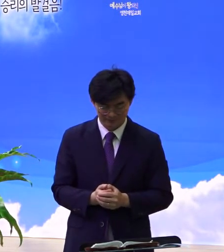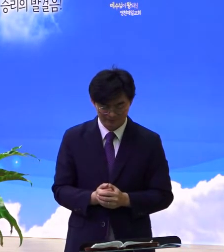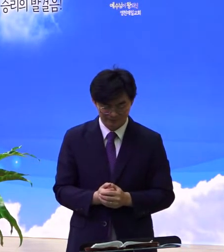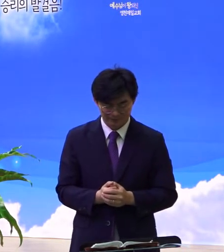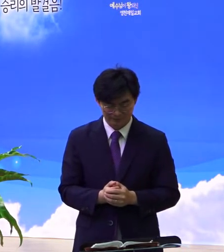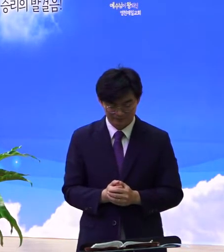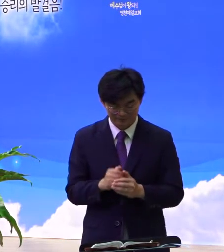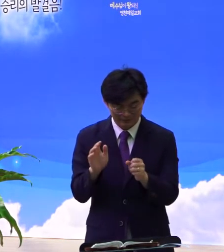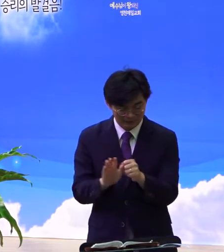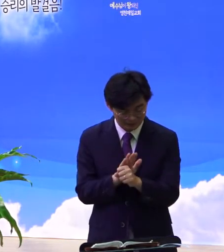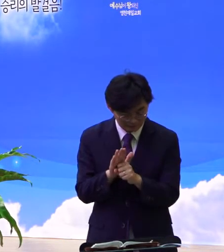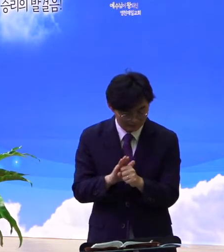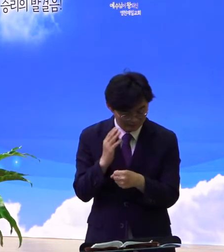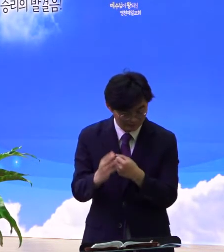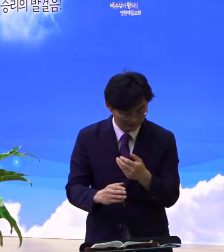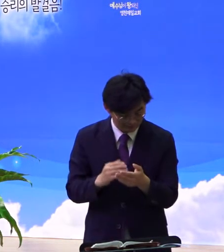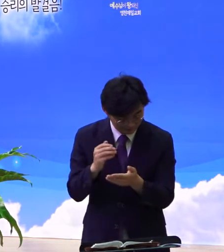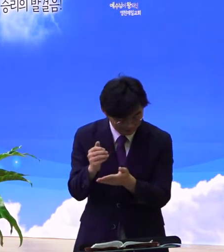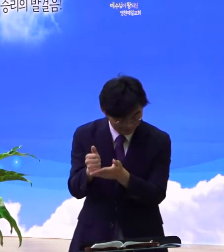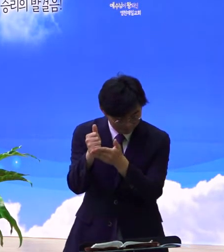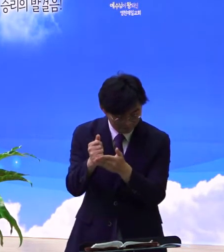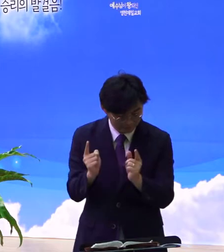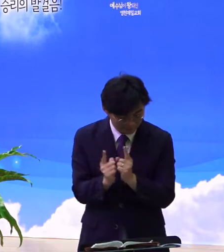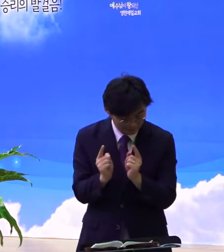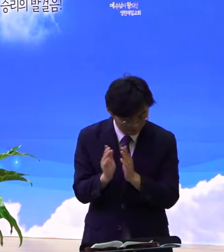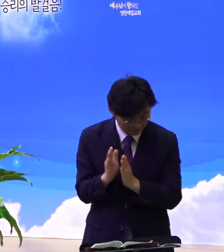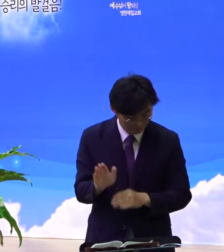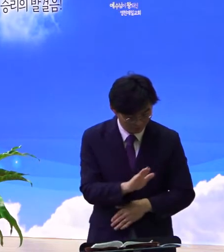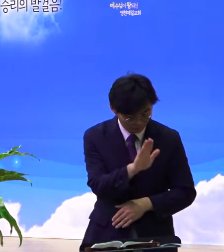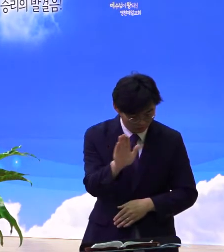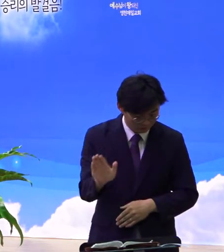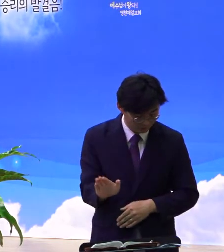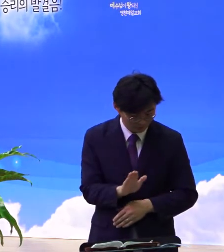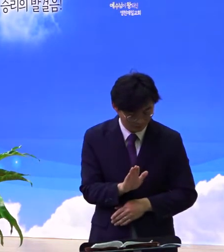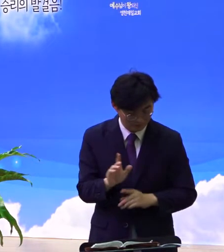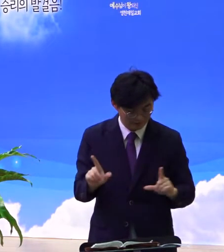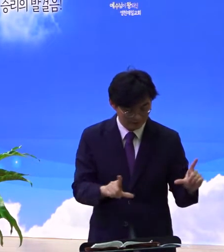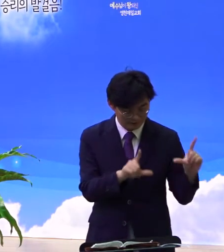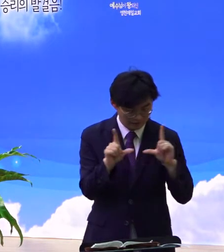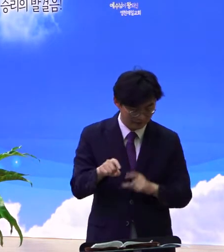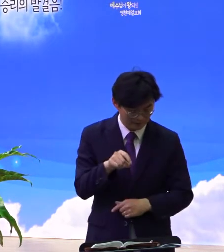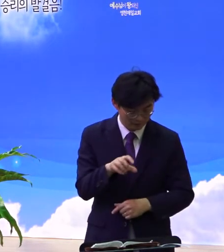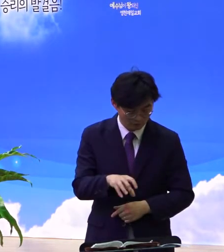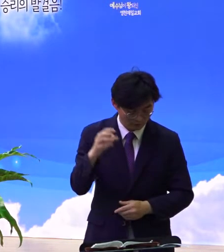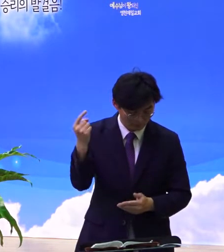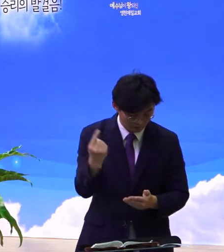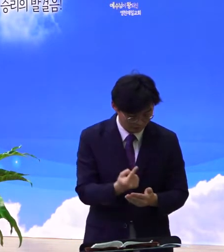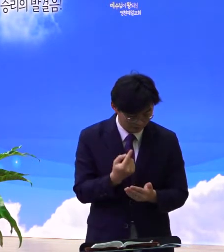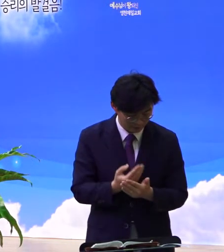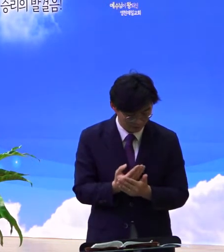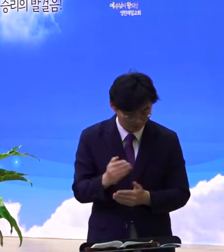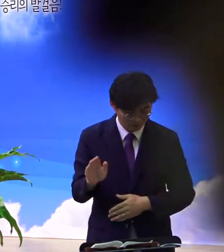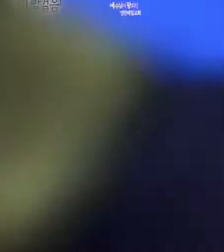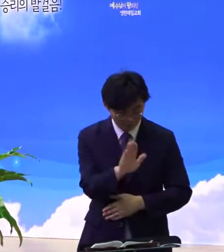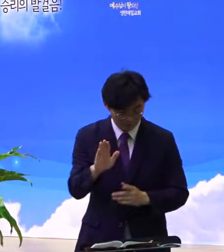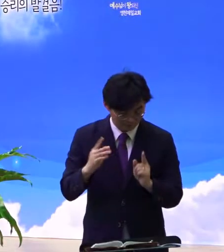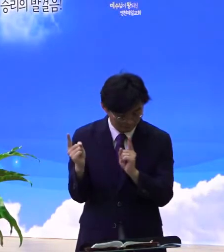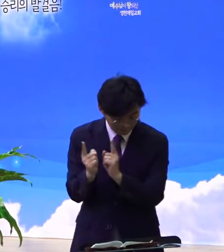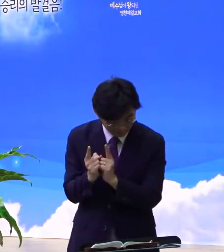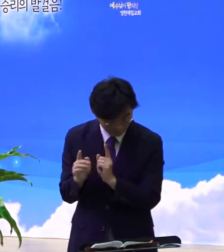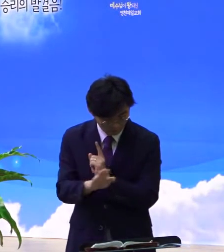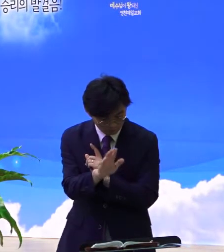사랑이신 하나님께서 친히 우리의 삶에 찾아오셔서 우리를 만나주시고 우리를